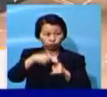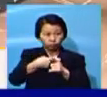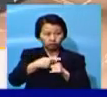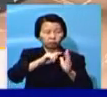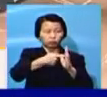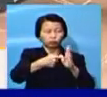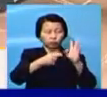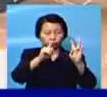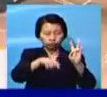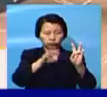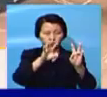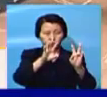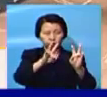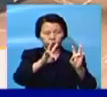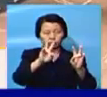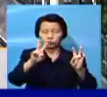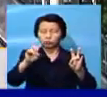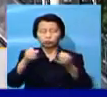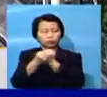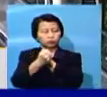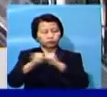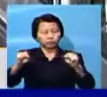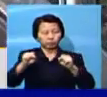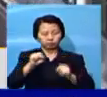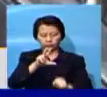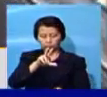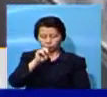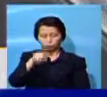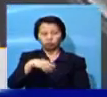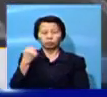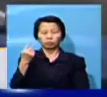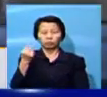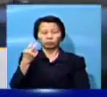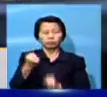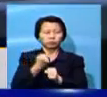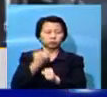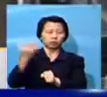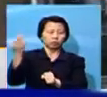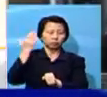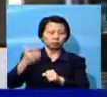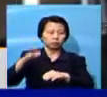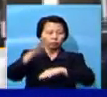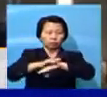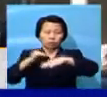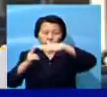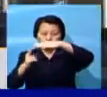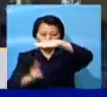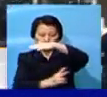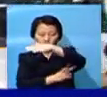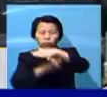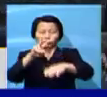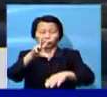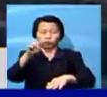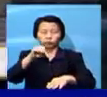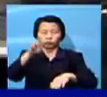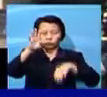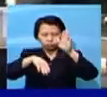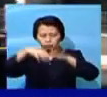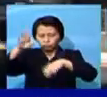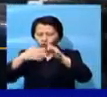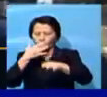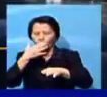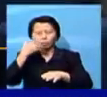7 julai 2015 dan siap pada 30 disember tahun lalu dijantas sepanjang 200 Me yang dicat dengan warna